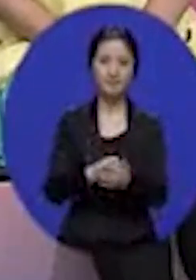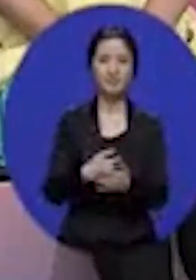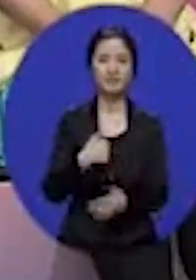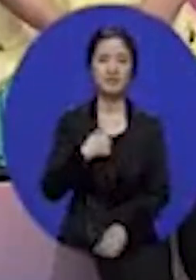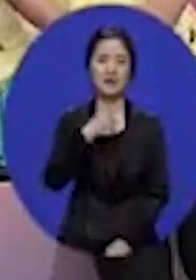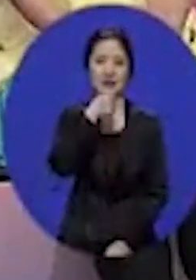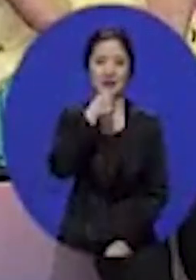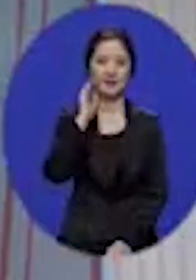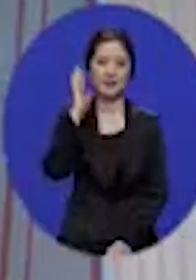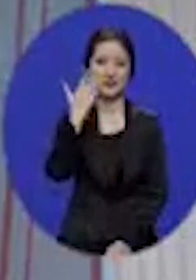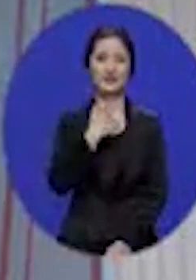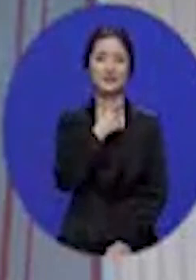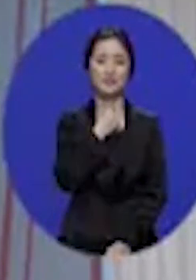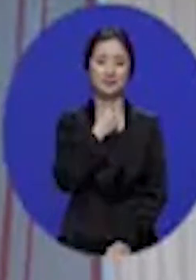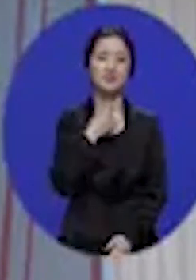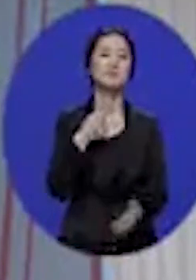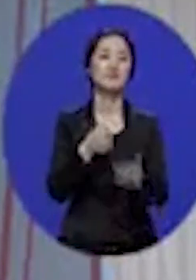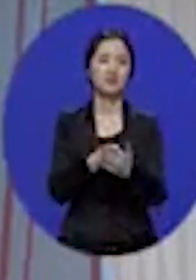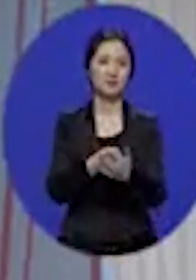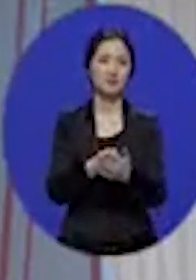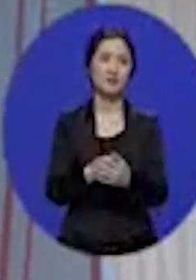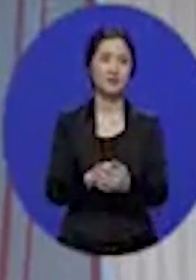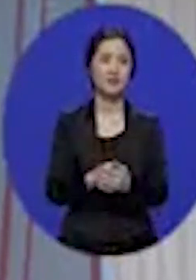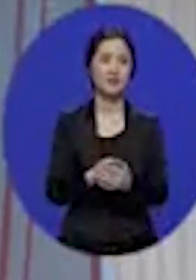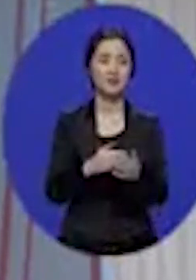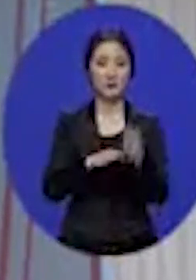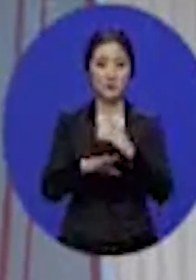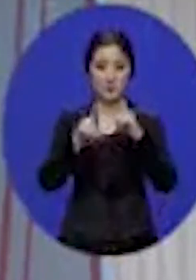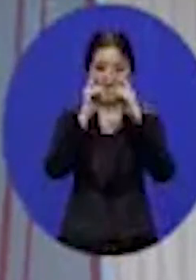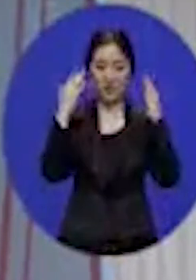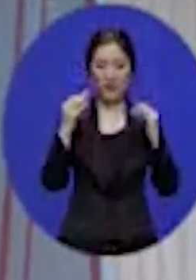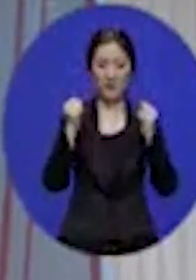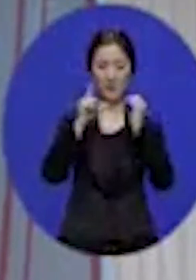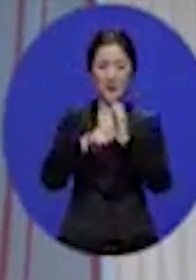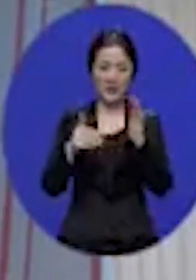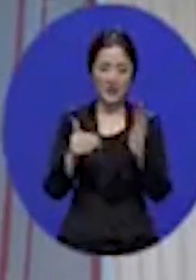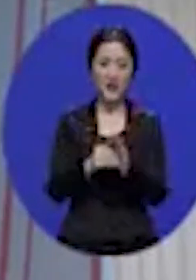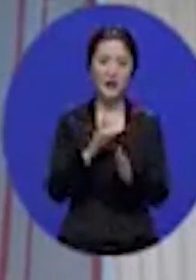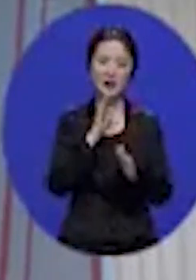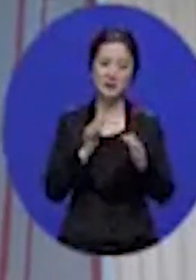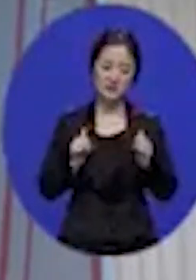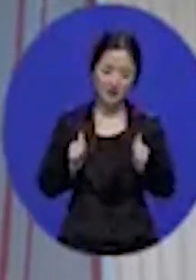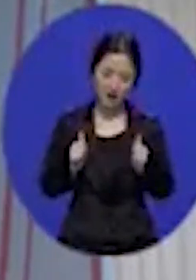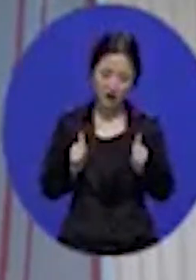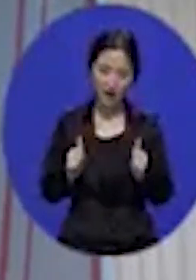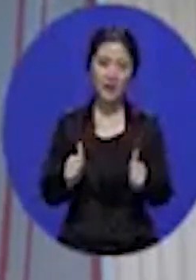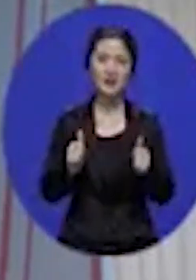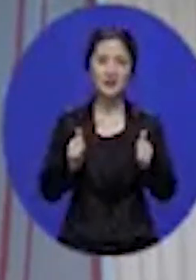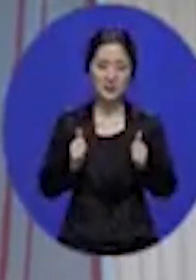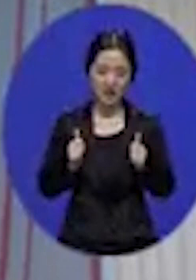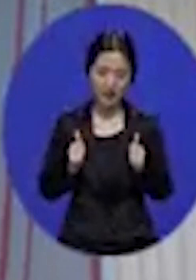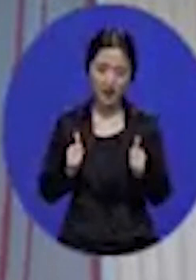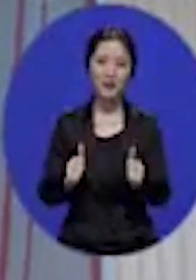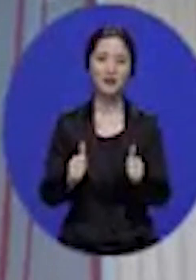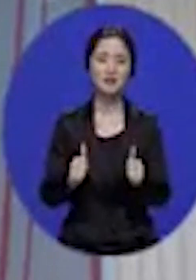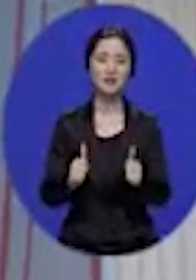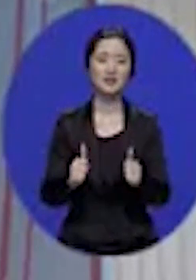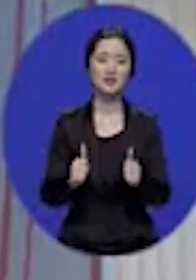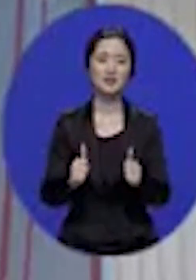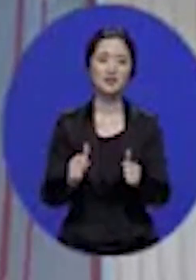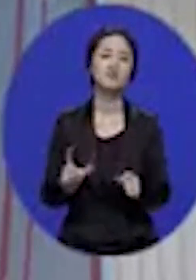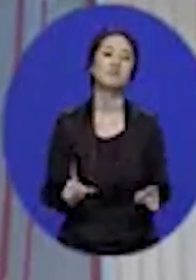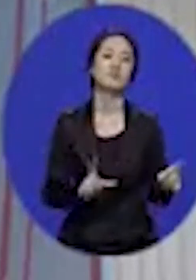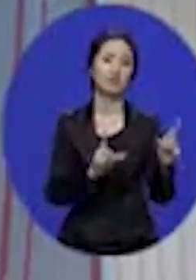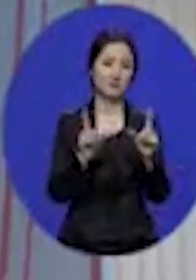아나운서였습니다. 그래서 계속 대학 졸업할 때까지 아나운서를 향해서 정말 달려가는 그런 인생을 제가 살게